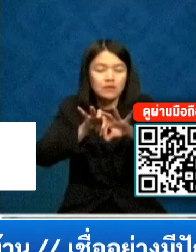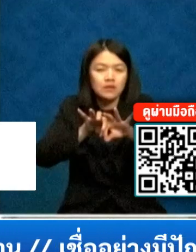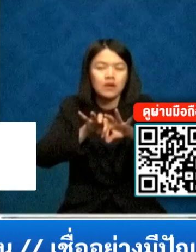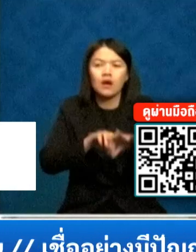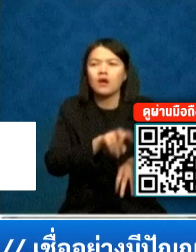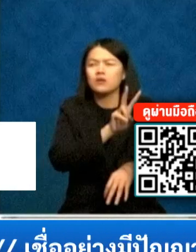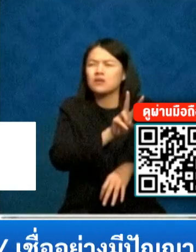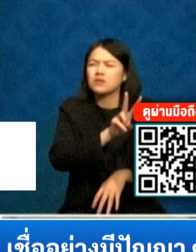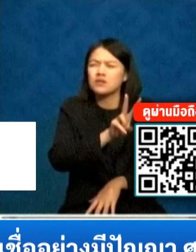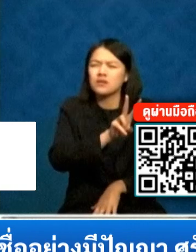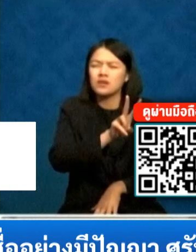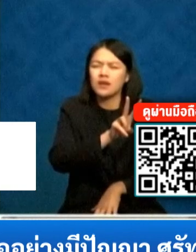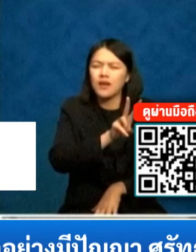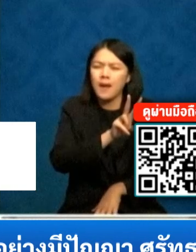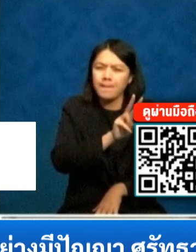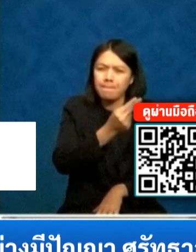มาณ